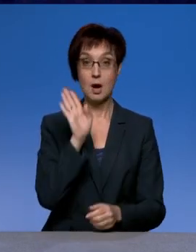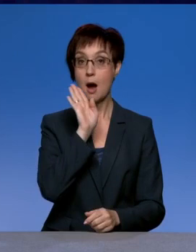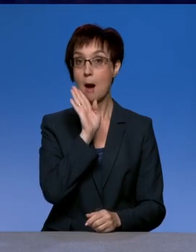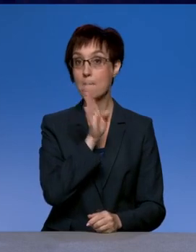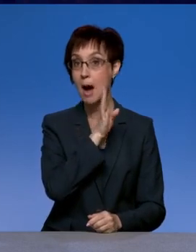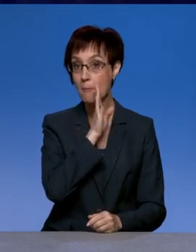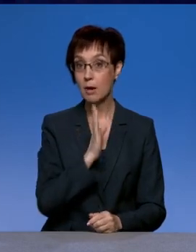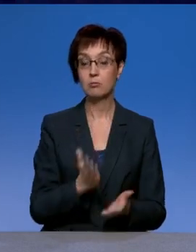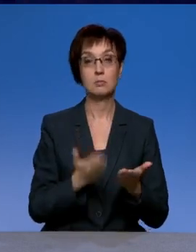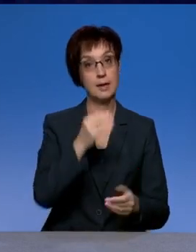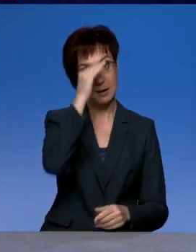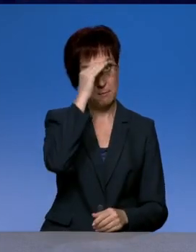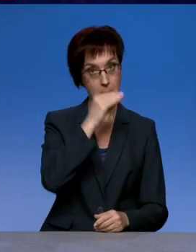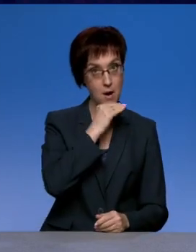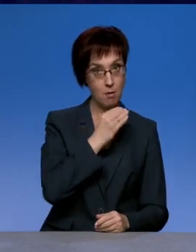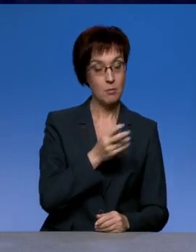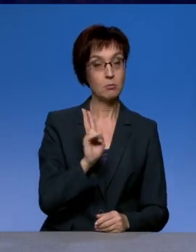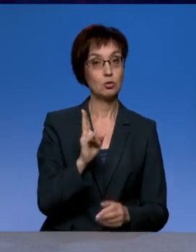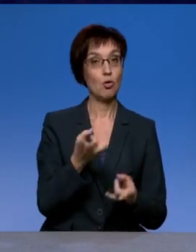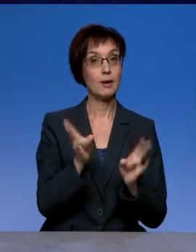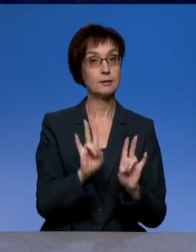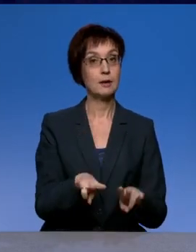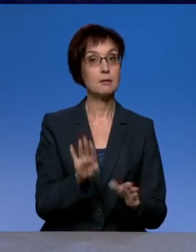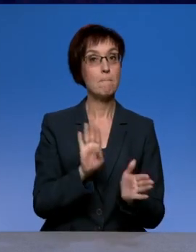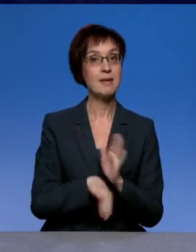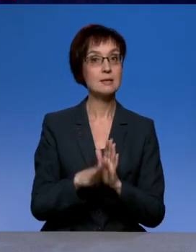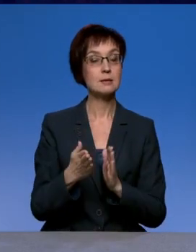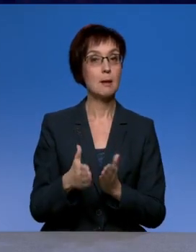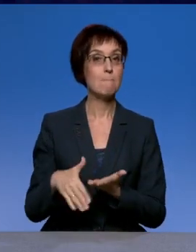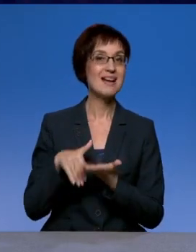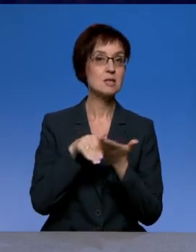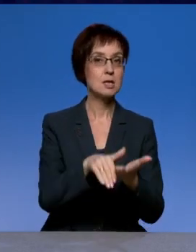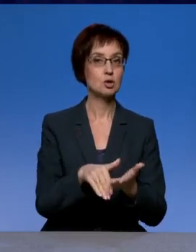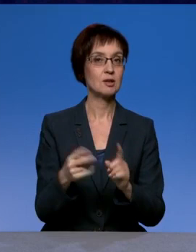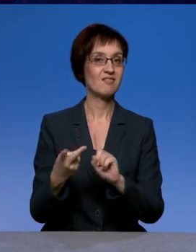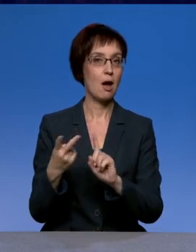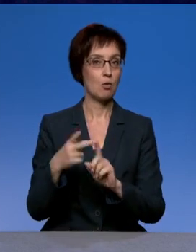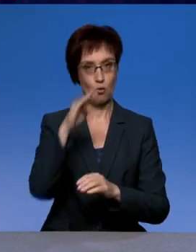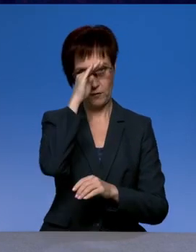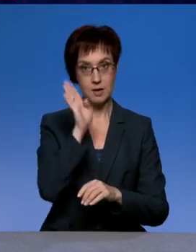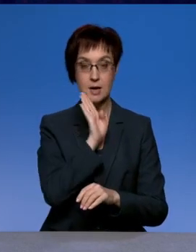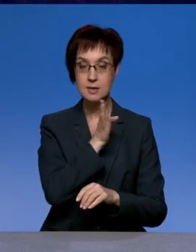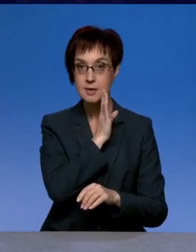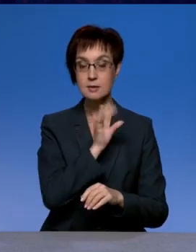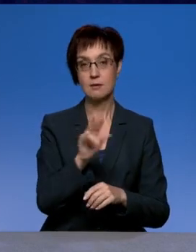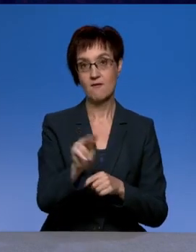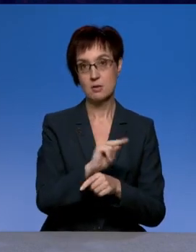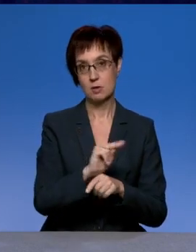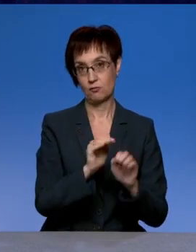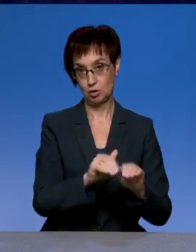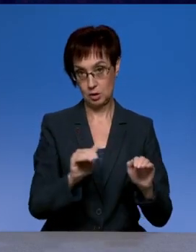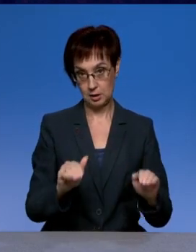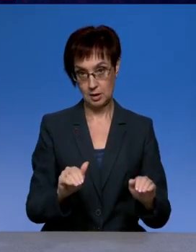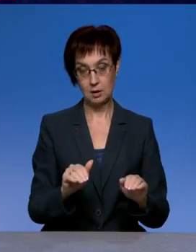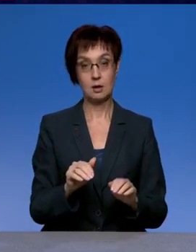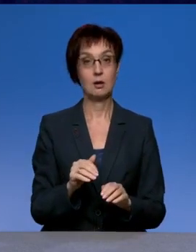папам, оставшимся без поддержки другого родителя и воспитывающих детей. Но, как вы правильно отметили, с другой стороны,